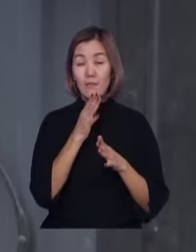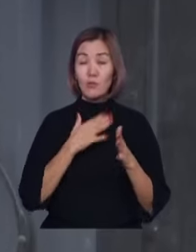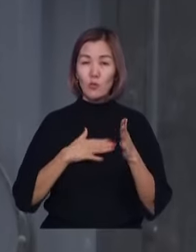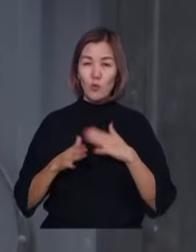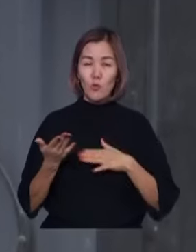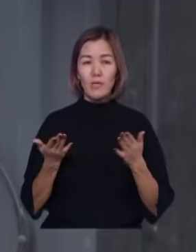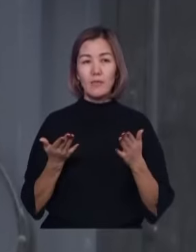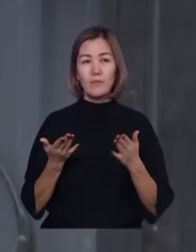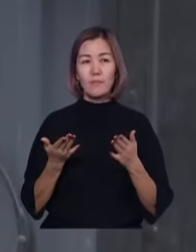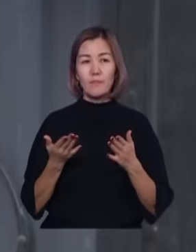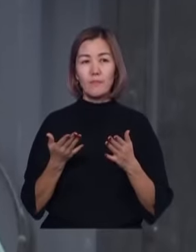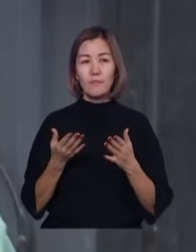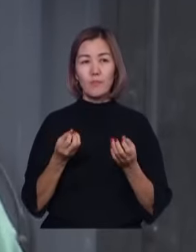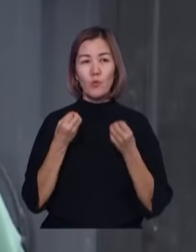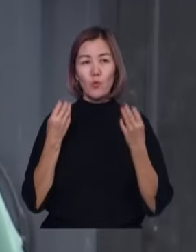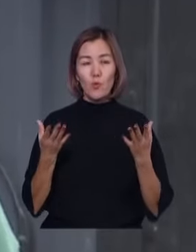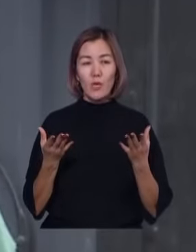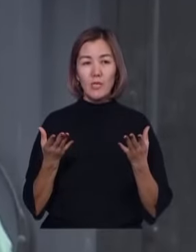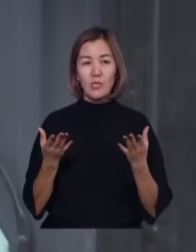аналарымыздың қуаныштары көбейе берсін.